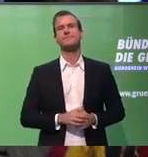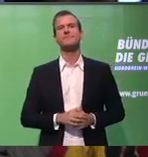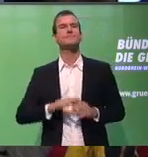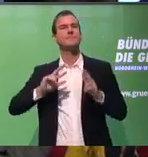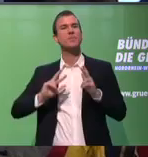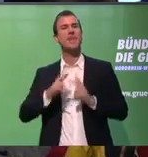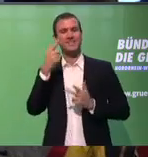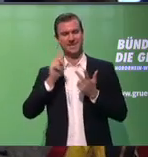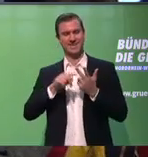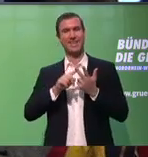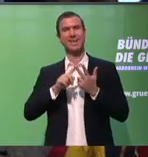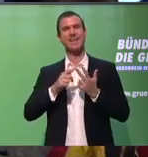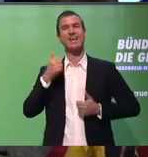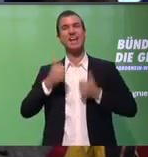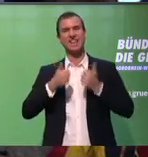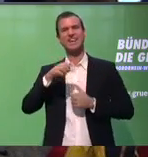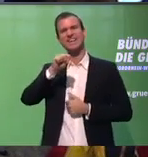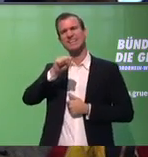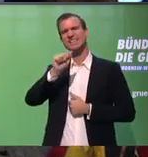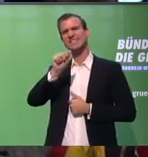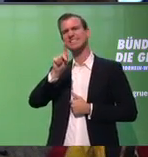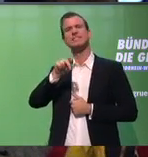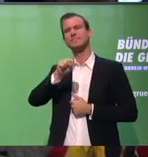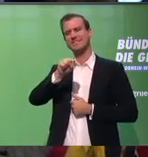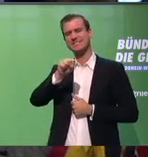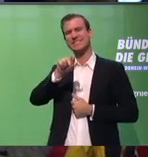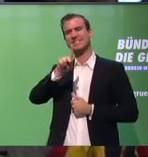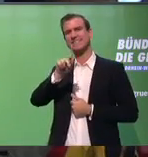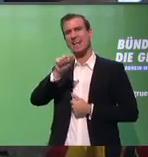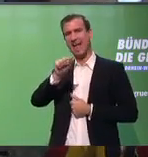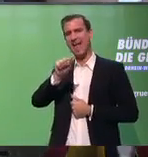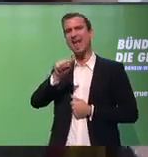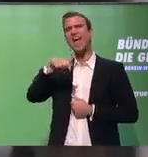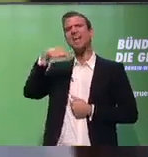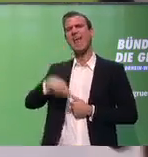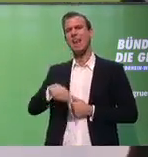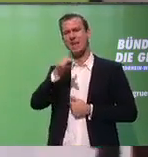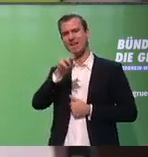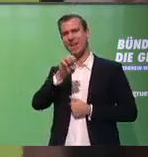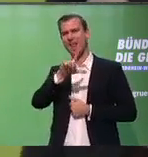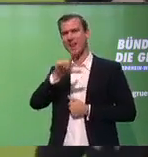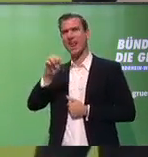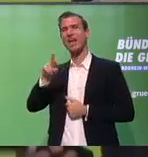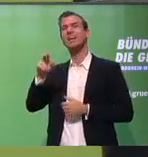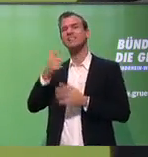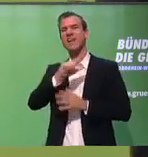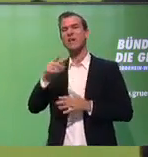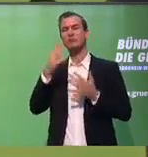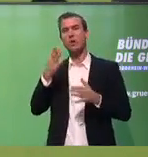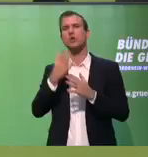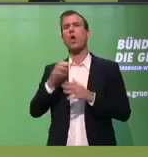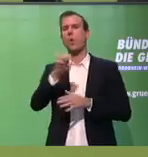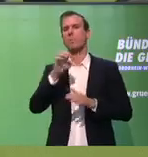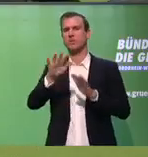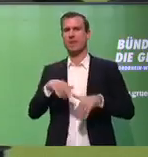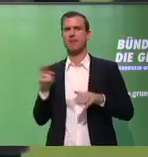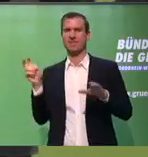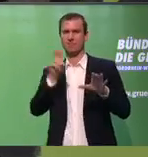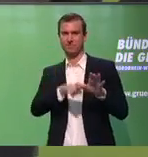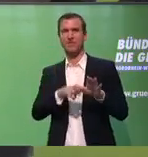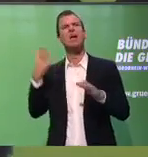dritte Kandidatin ist Ska Keller, seit 2009 im Europäischen Parlament und macht sich dort vor allen